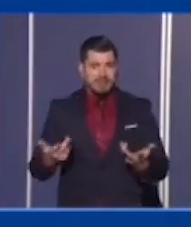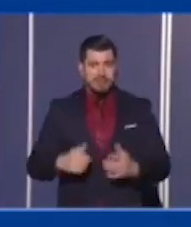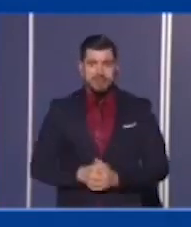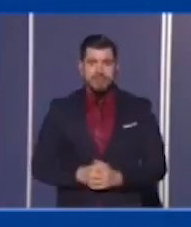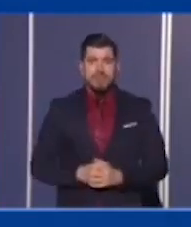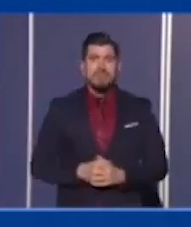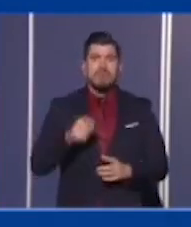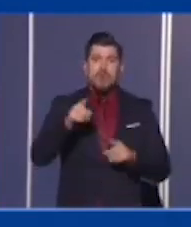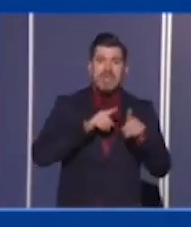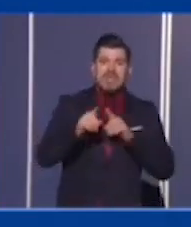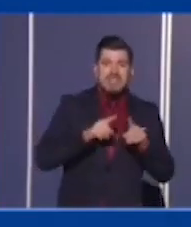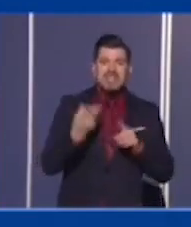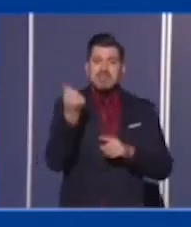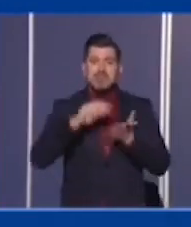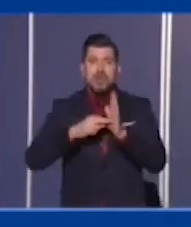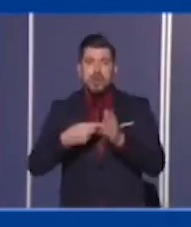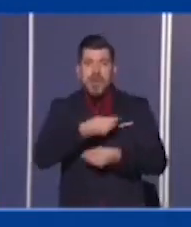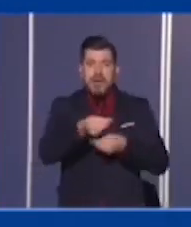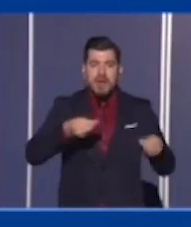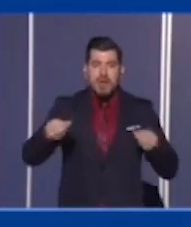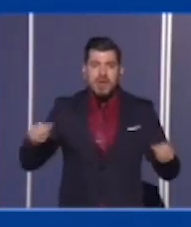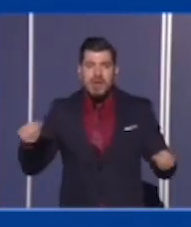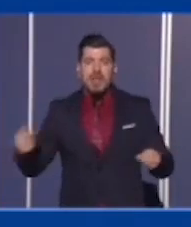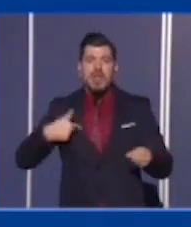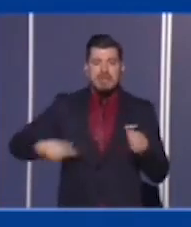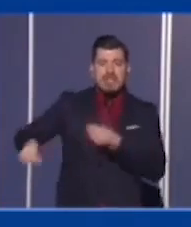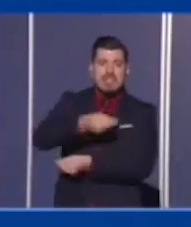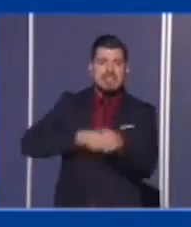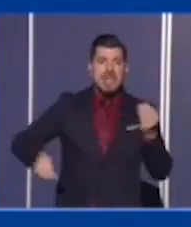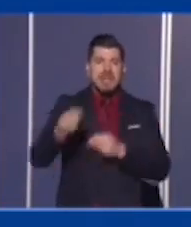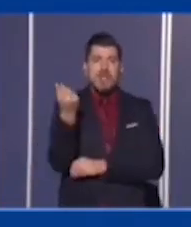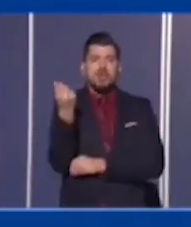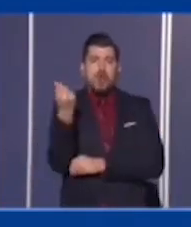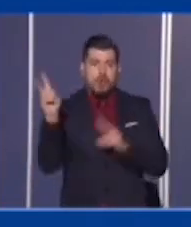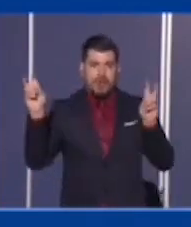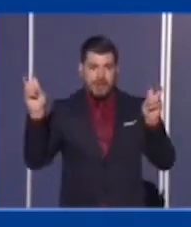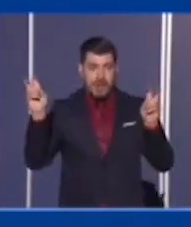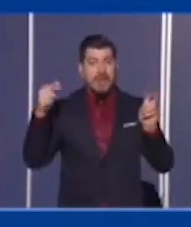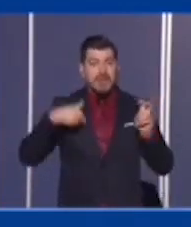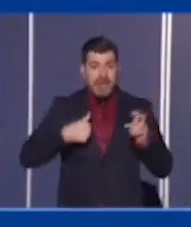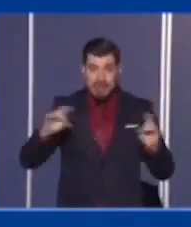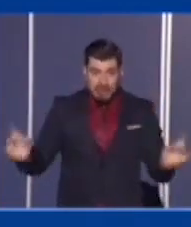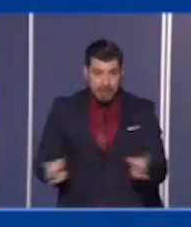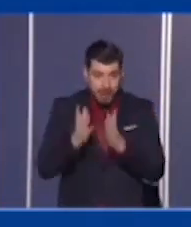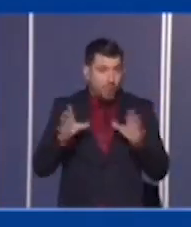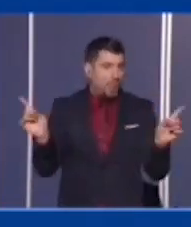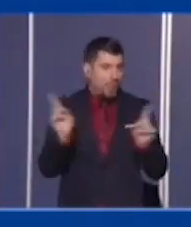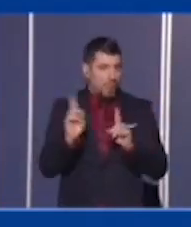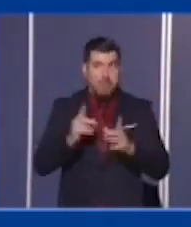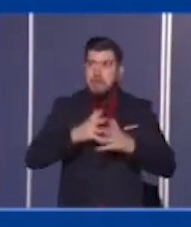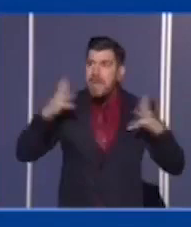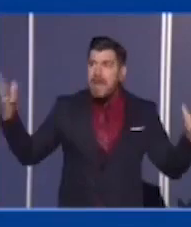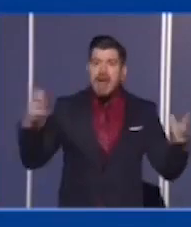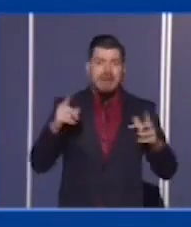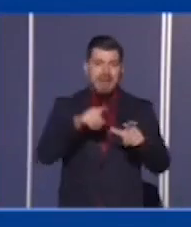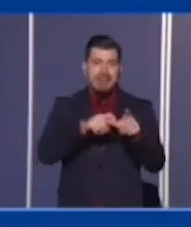της οικονομίας διαμοιρασμού, αυτό που λέμε shared economy. Και δεν είναι τυχαίο ότι η μεγαλύτερη εταιρεία τουρισμού δεν έχει ούτε